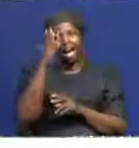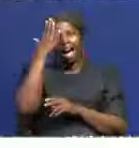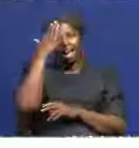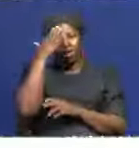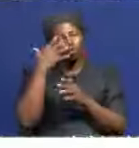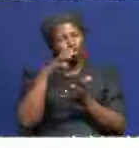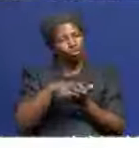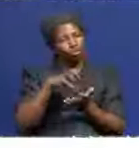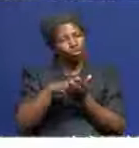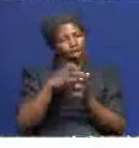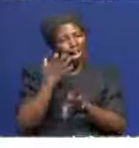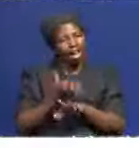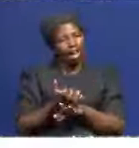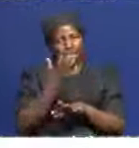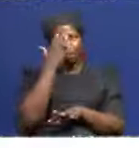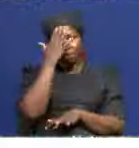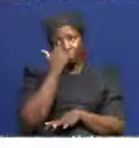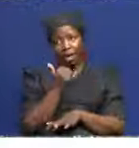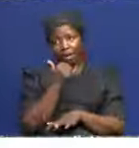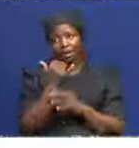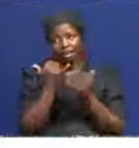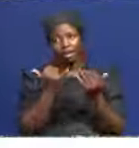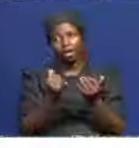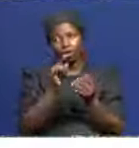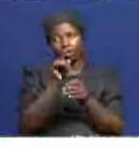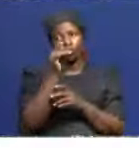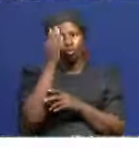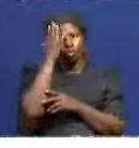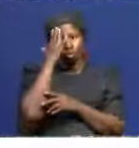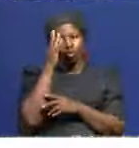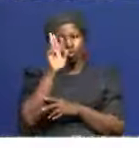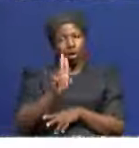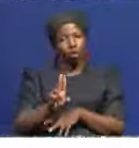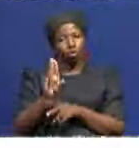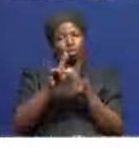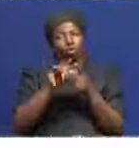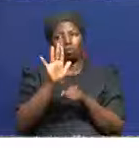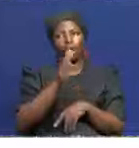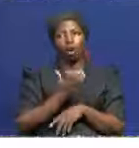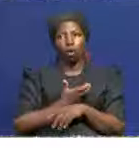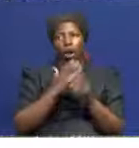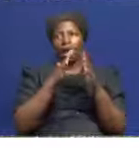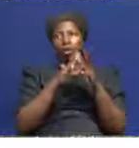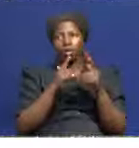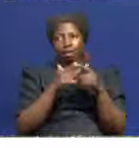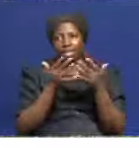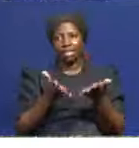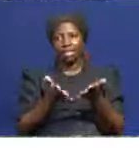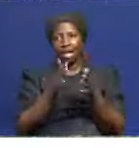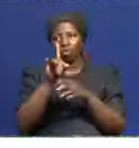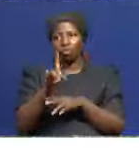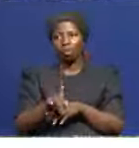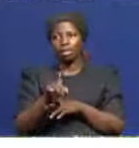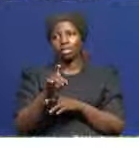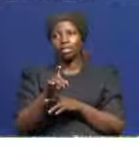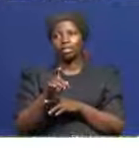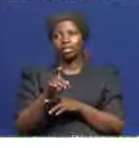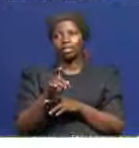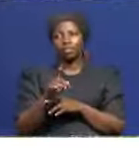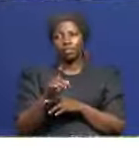magumu kwa sababu sasa wewe unajua umezoea nyumba yako. Lakini sasa hapa lazima ukae na